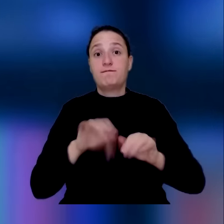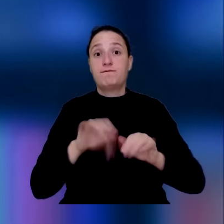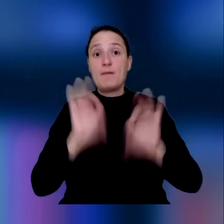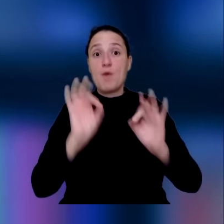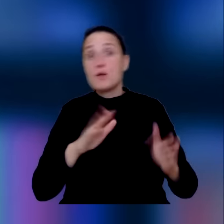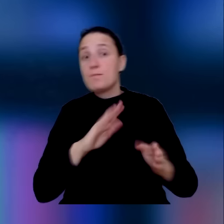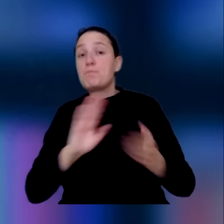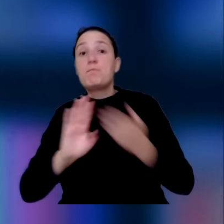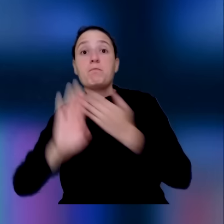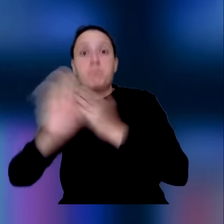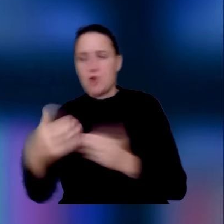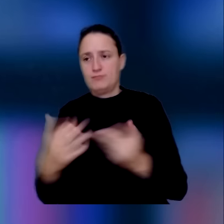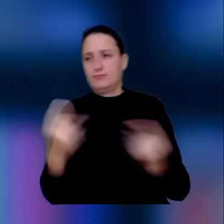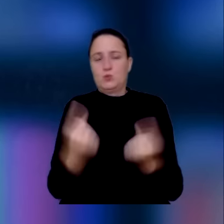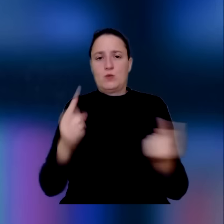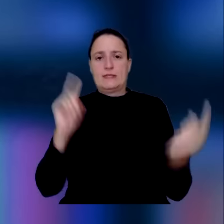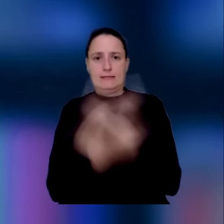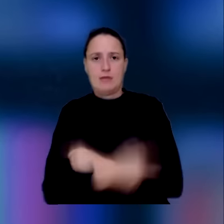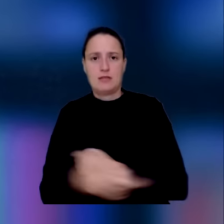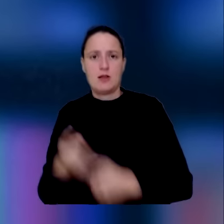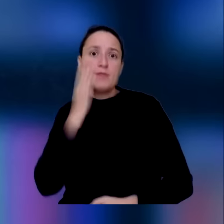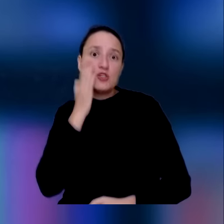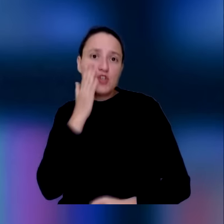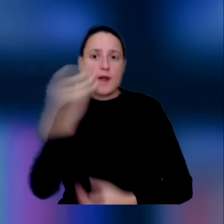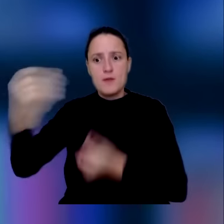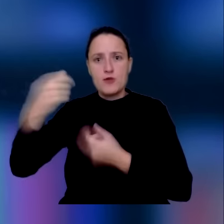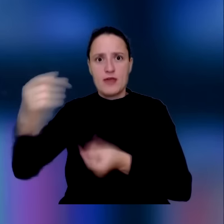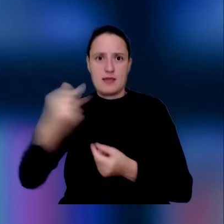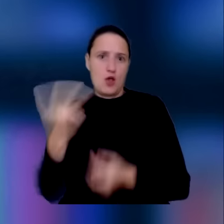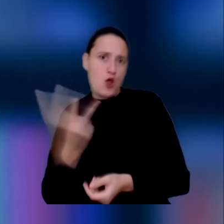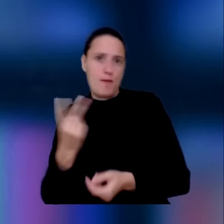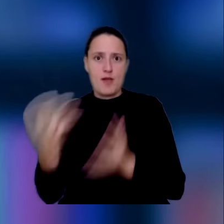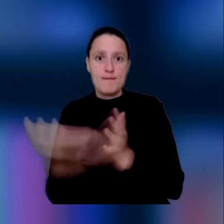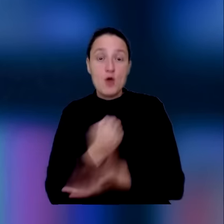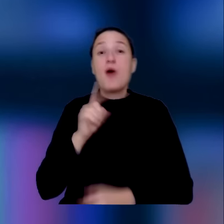dodatki mieszkaniowe, mimo że do Sejmu mają niecałą godzinę drogi. Adrian Borecki.